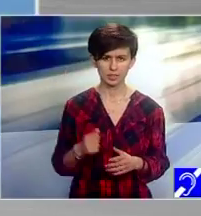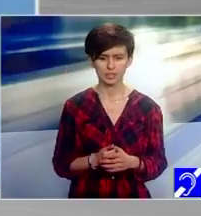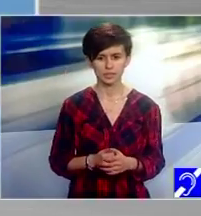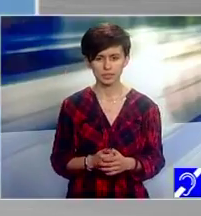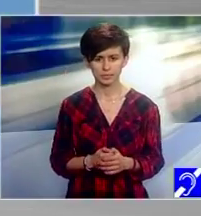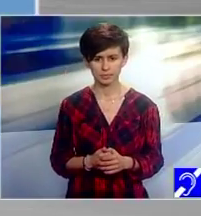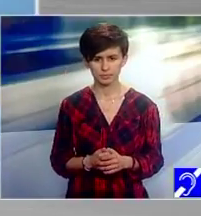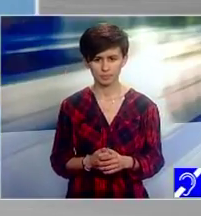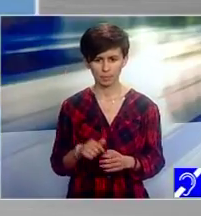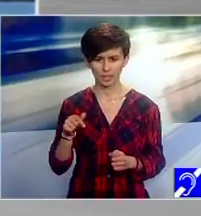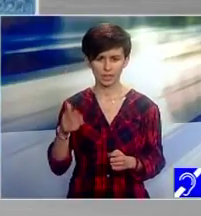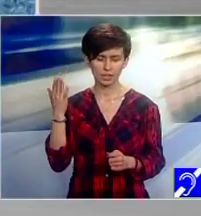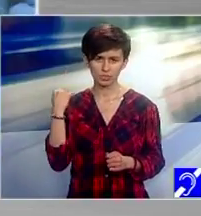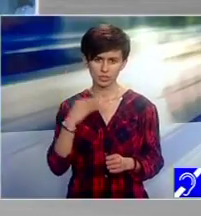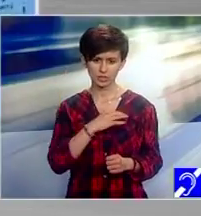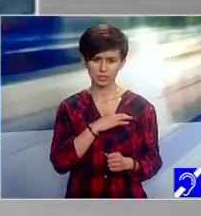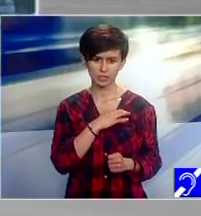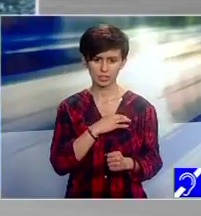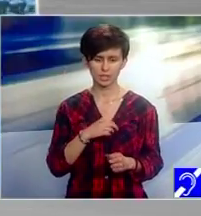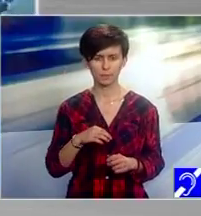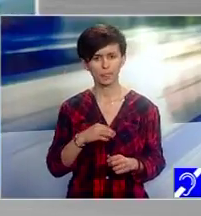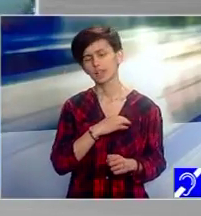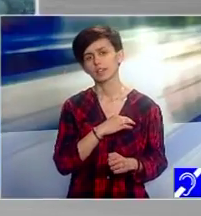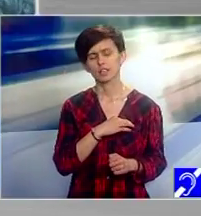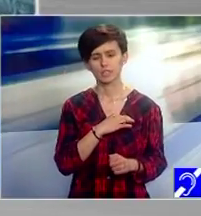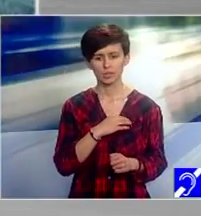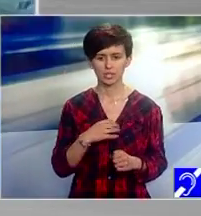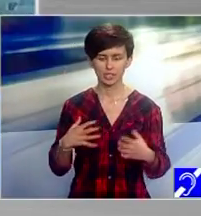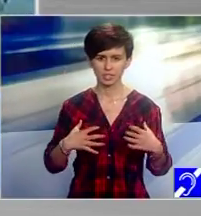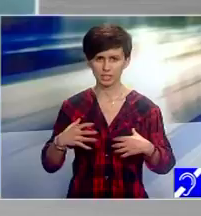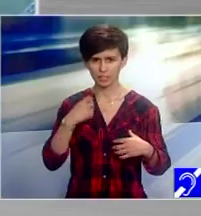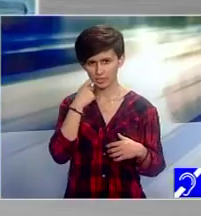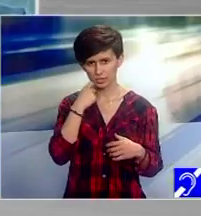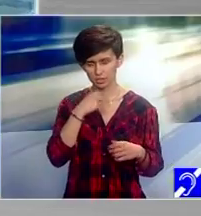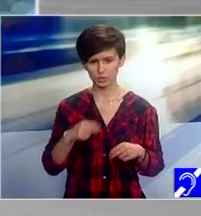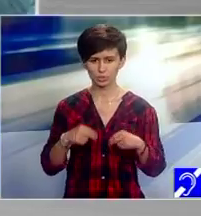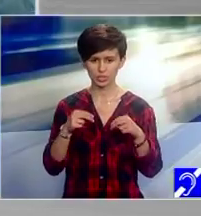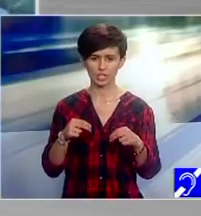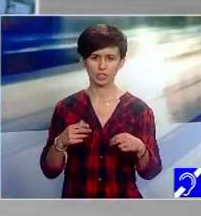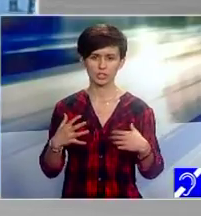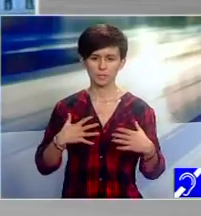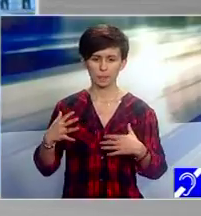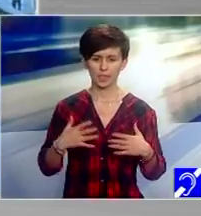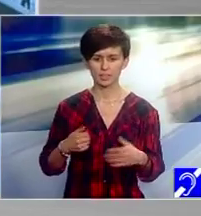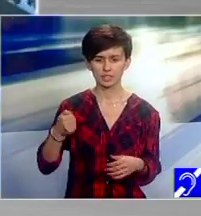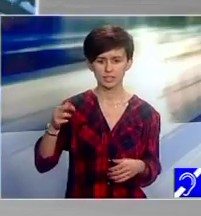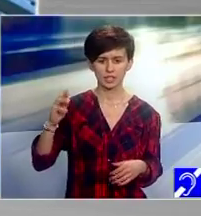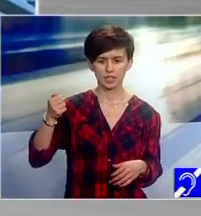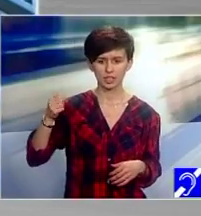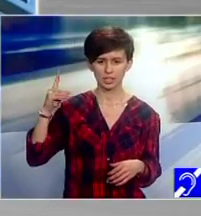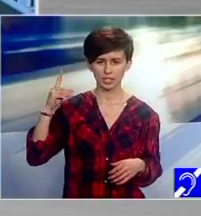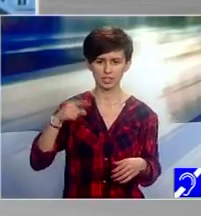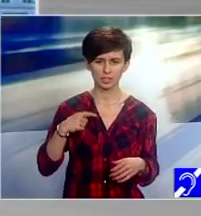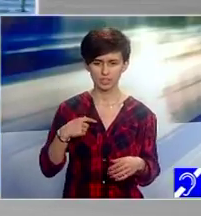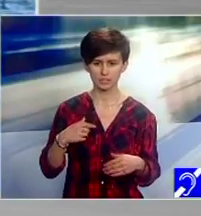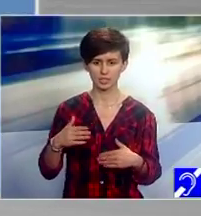știi, da? Sigur, a fost studentă la Facultatea de Teatru din Cluj-Napoca, a ajuns actriță la Arad, este apropiată